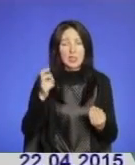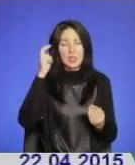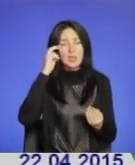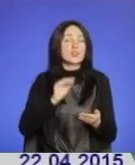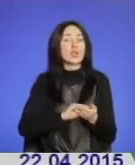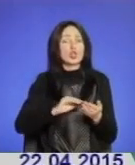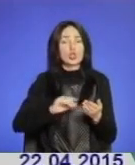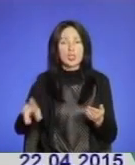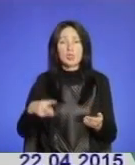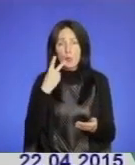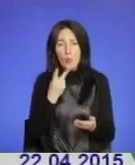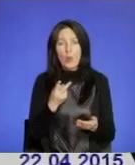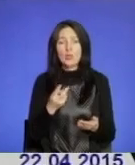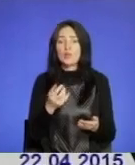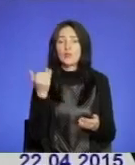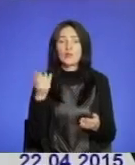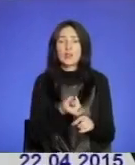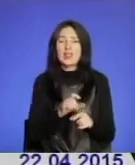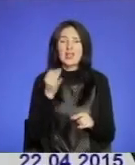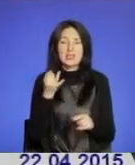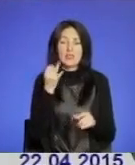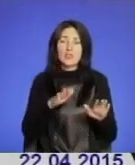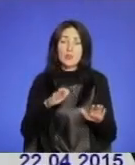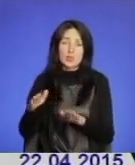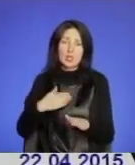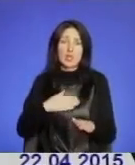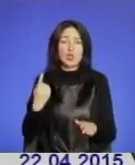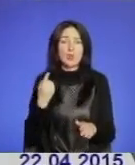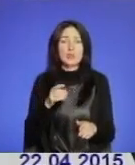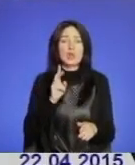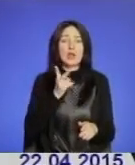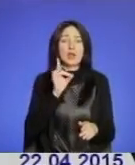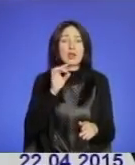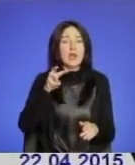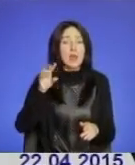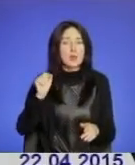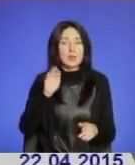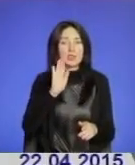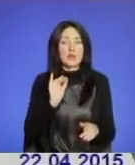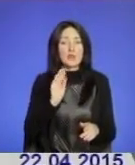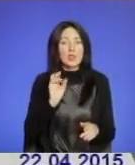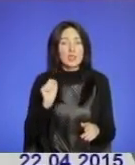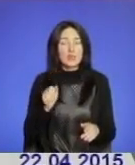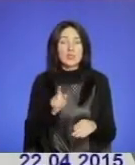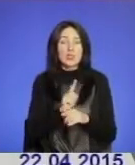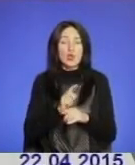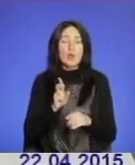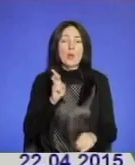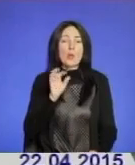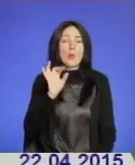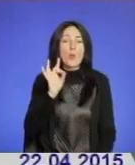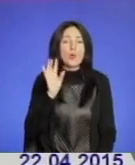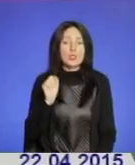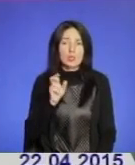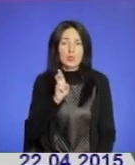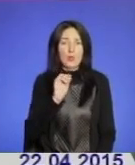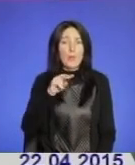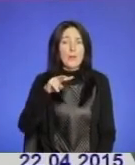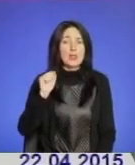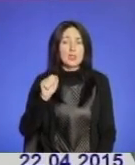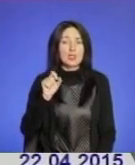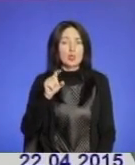найцікавіші місцини нашої області. Кременець, Вишнівець, Тернопіль, Борщів, Більче Золоте, Печера Вертеба, База